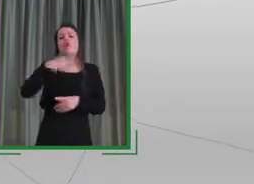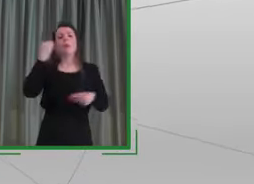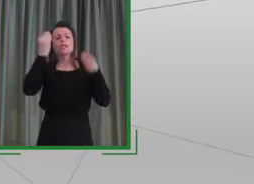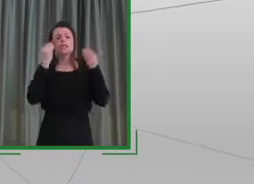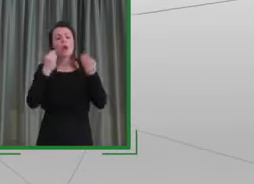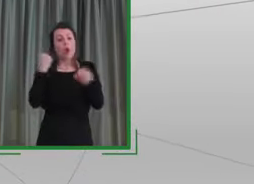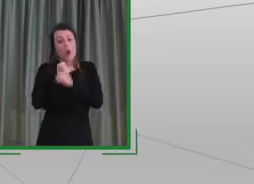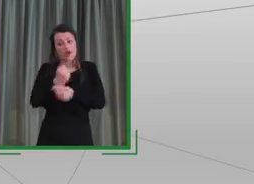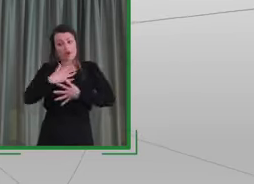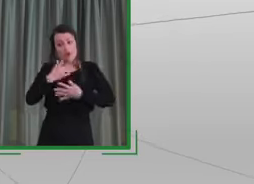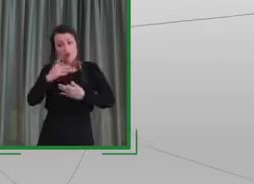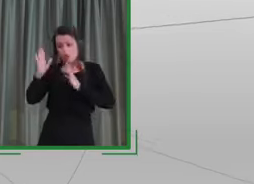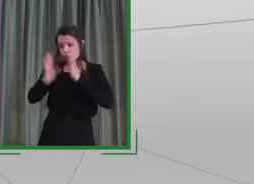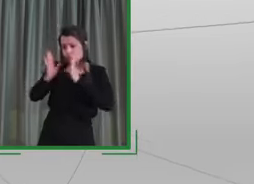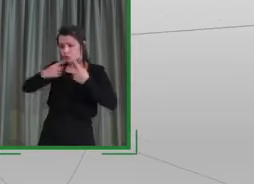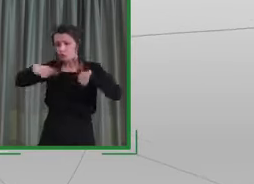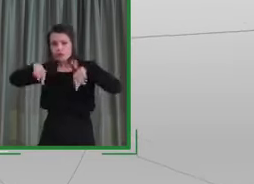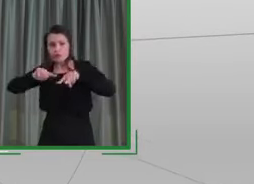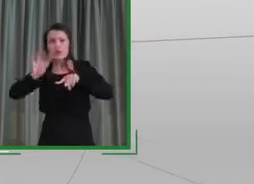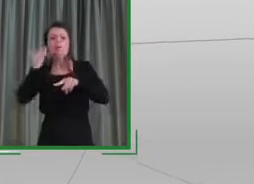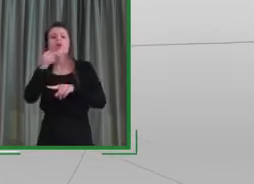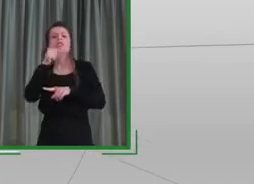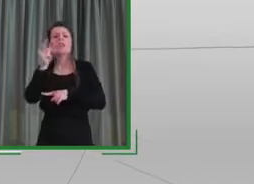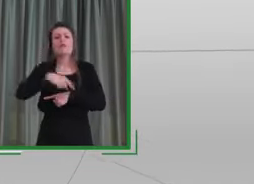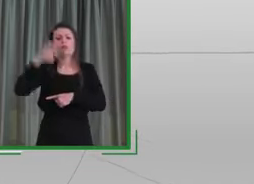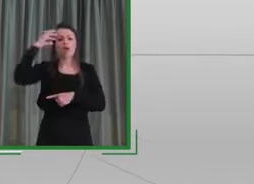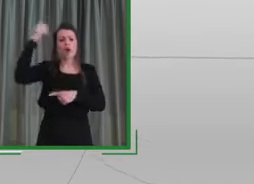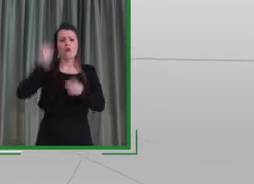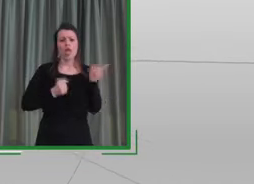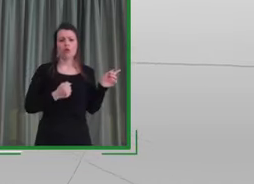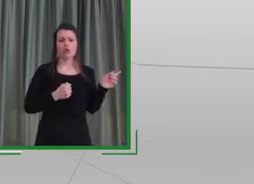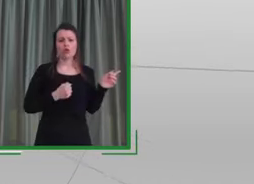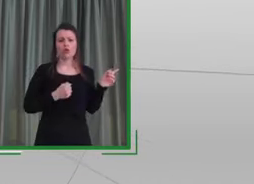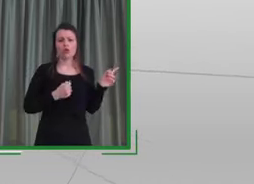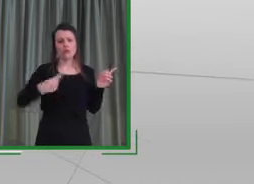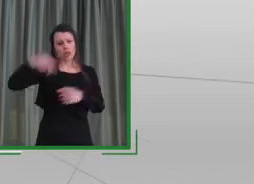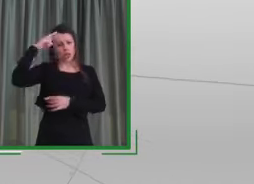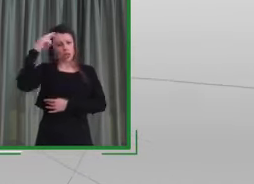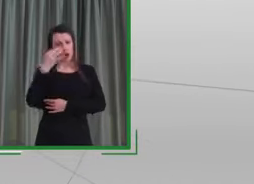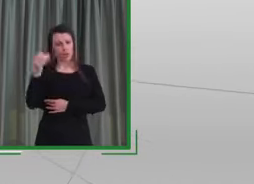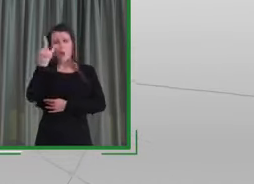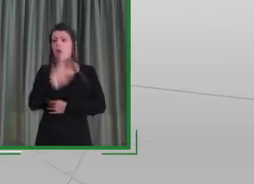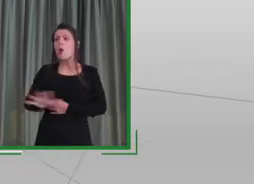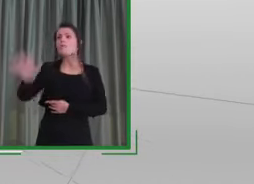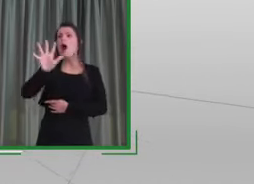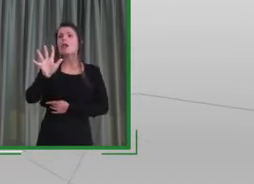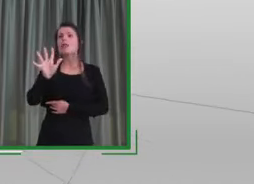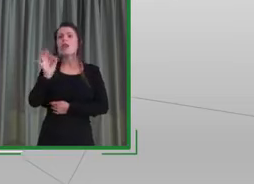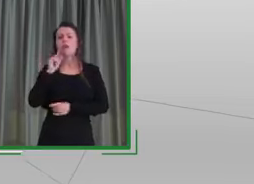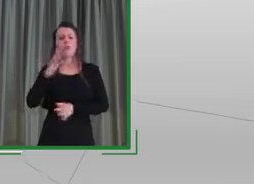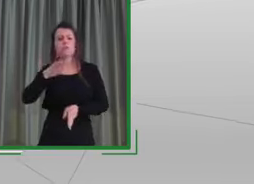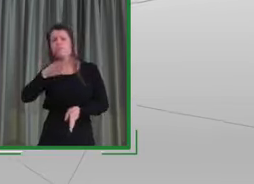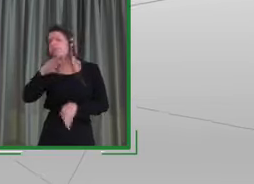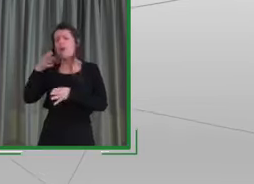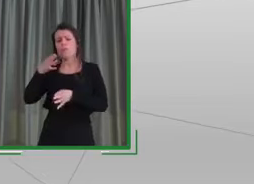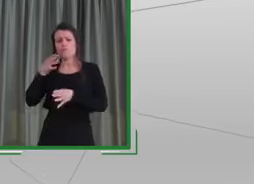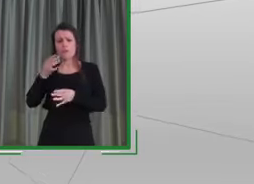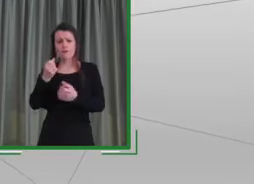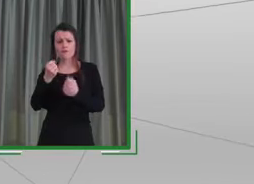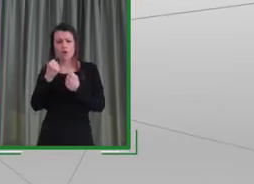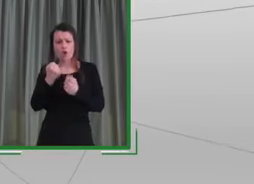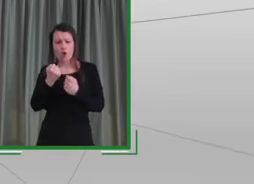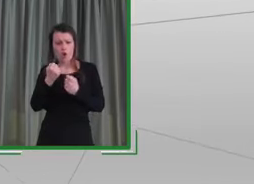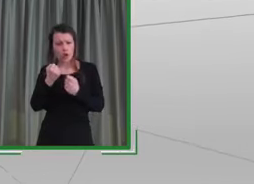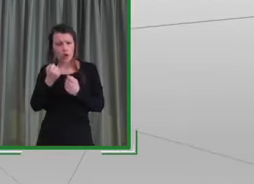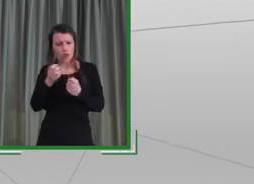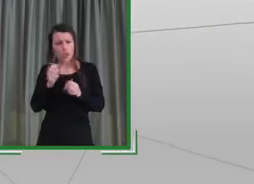ricordiamolo molto bene la lombardia è una regione che ha avuto uno tsunami in materia di infezione da